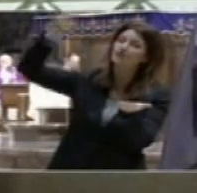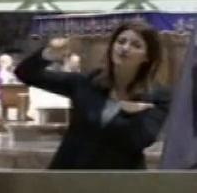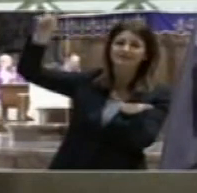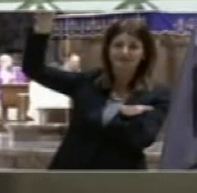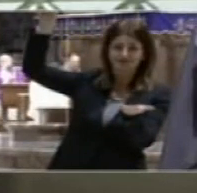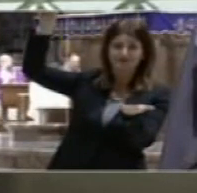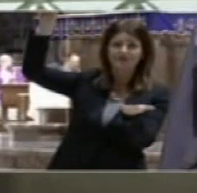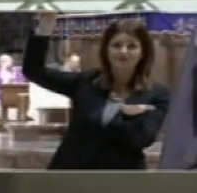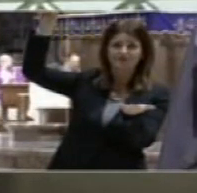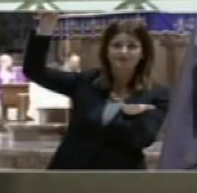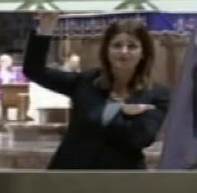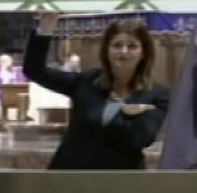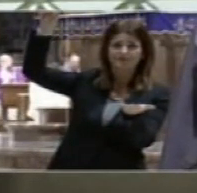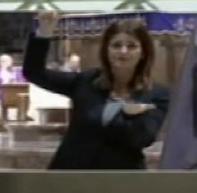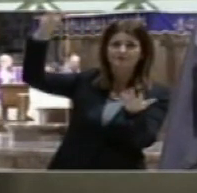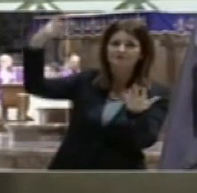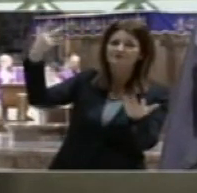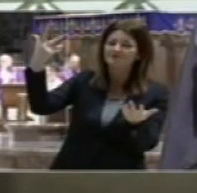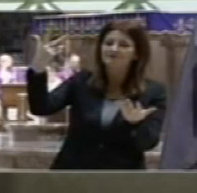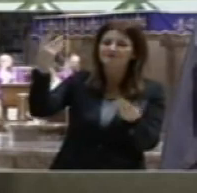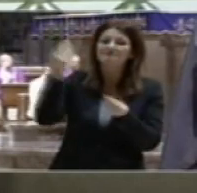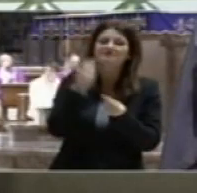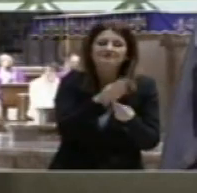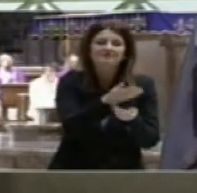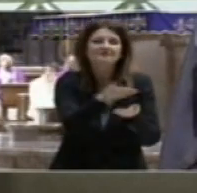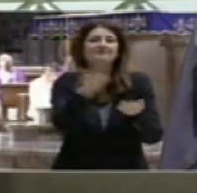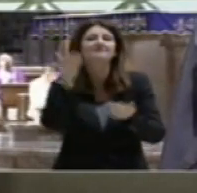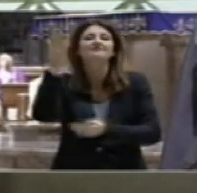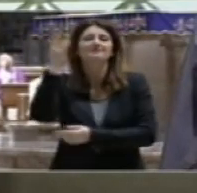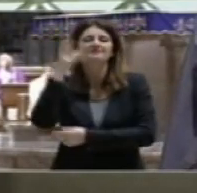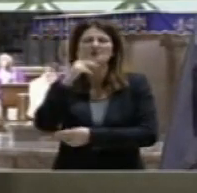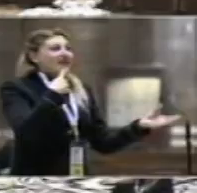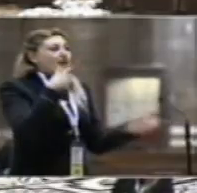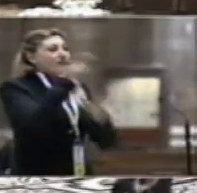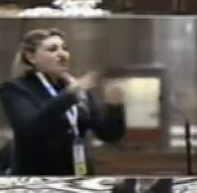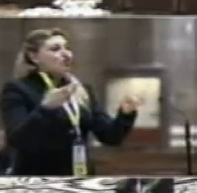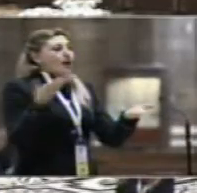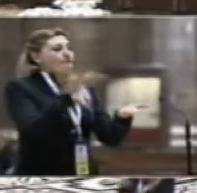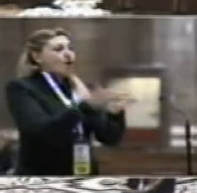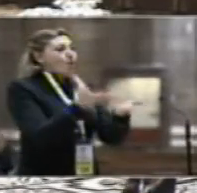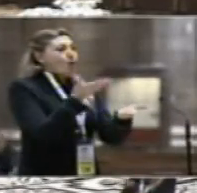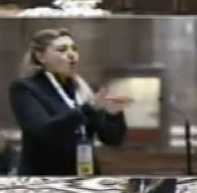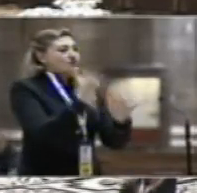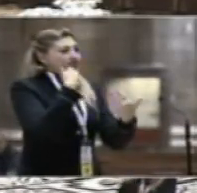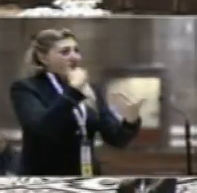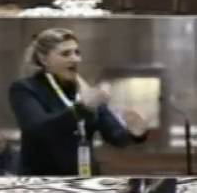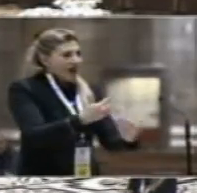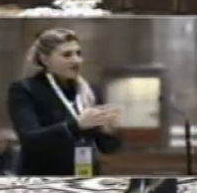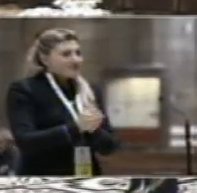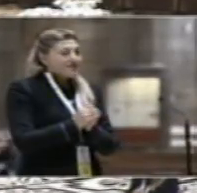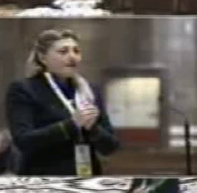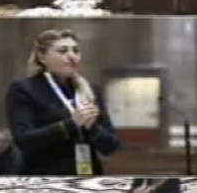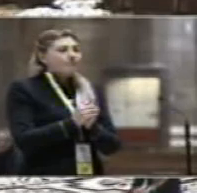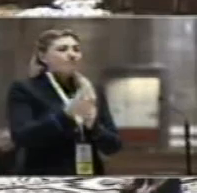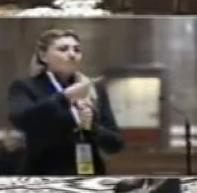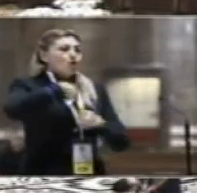Perciò benedicono e non maledicono. E da figli della luce occorre quindi comportarsi